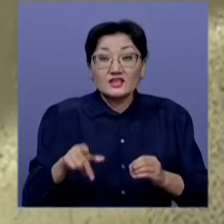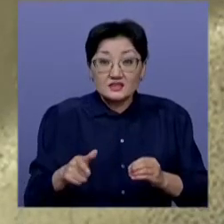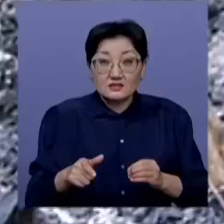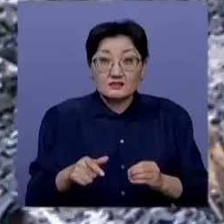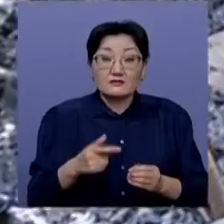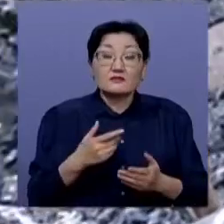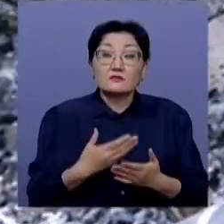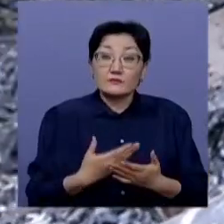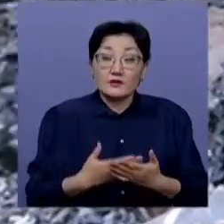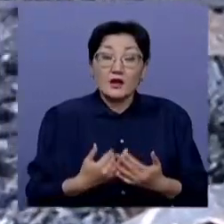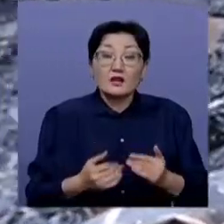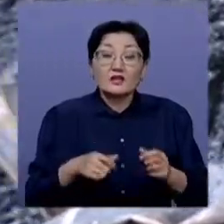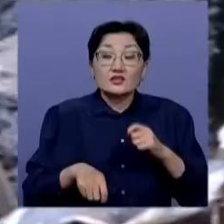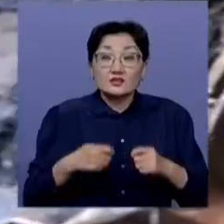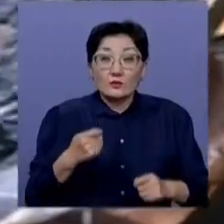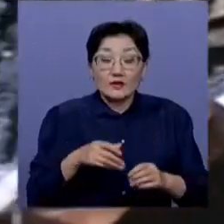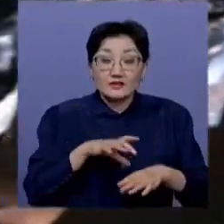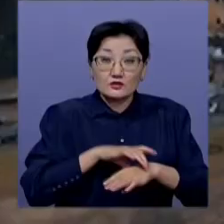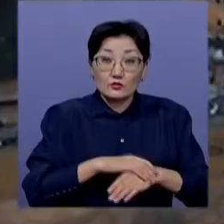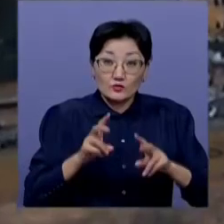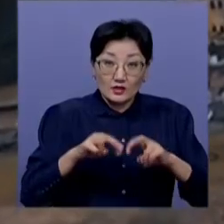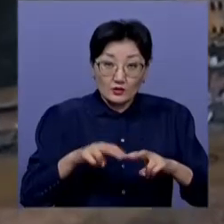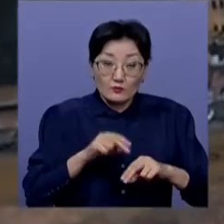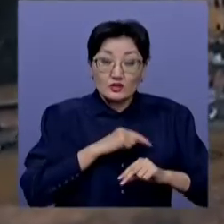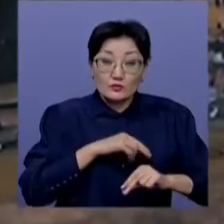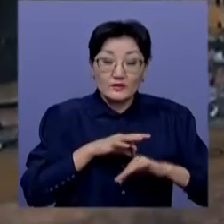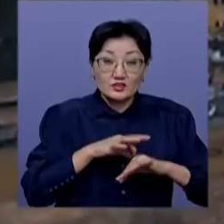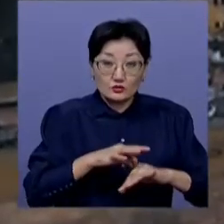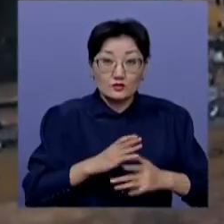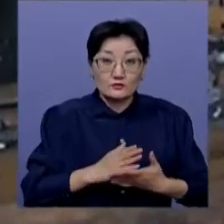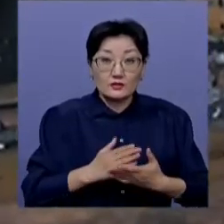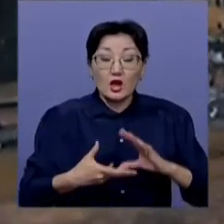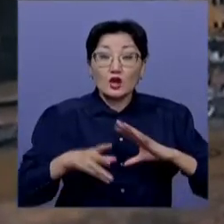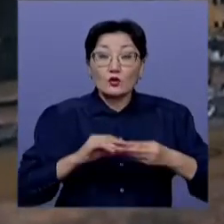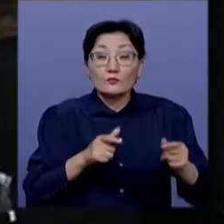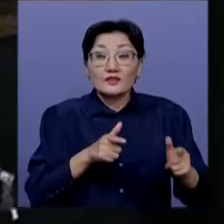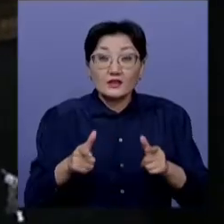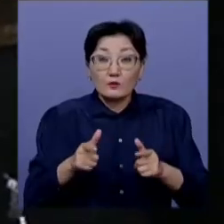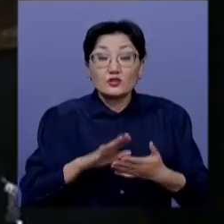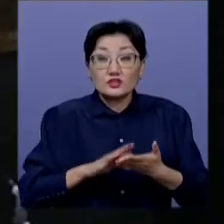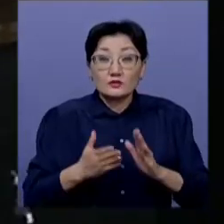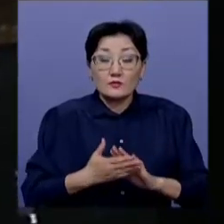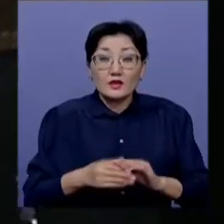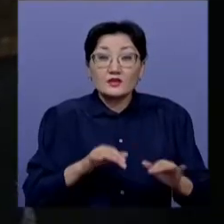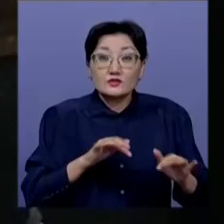болжанып отыр. Қазір келген шығын көлемі анықталып, зерттеу жұмыстары жүргізілуде. Қорытынды дайын болғаннан